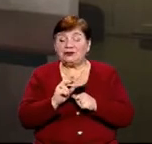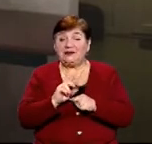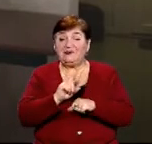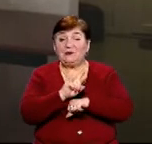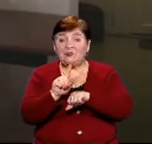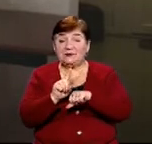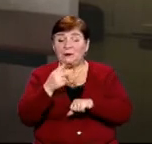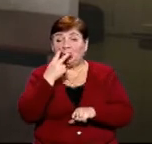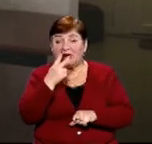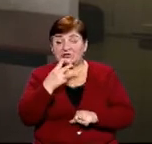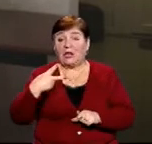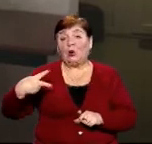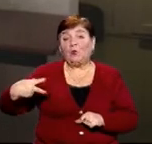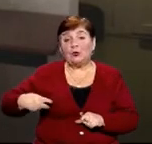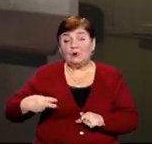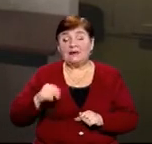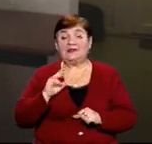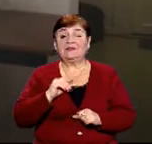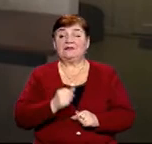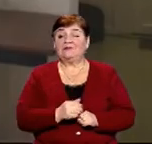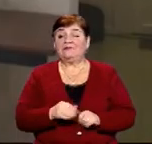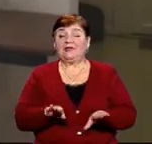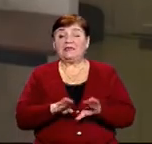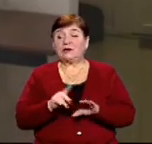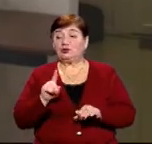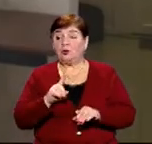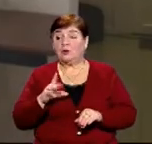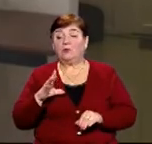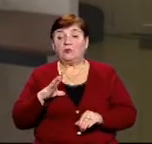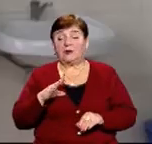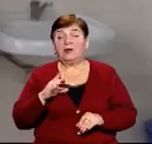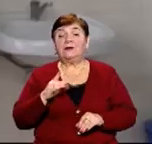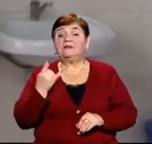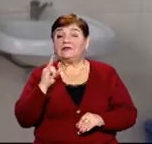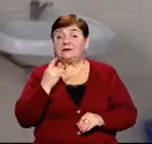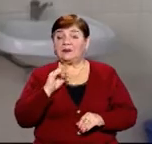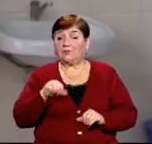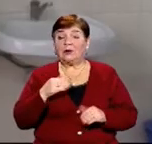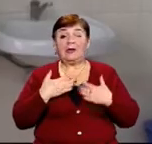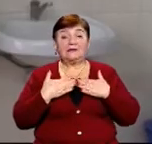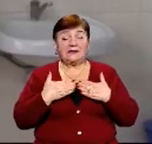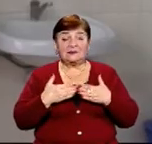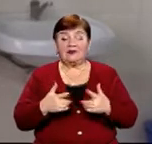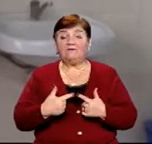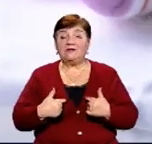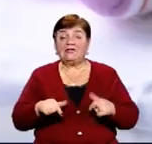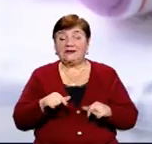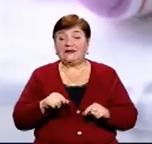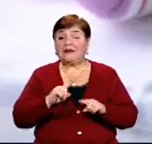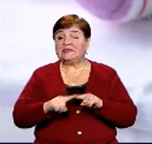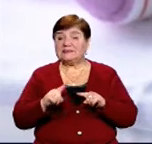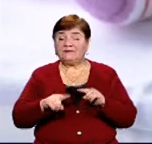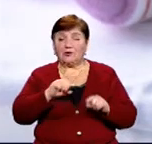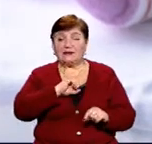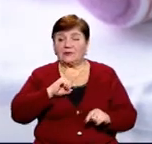капельниці були, вкололи її. Так, щоб могла дитинка дихати. Зараз у відділенні інтенсивної терапії